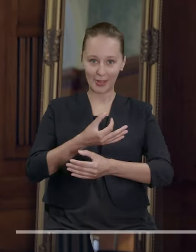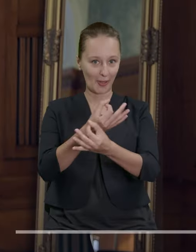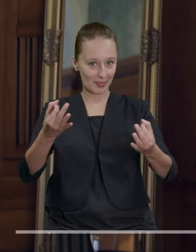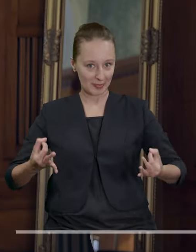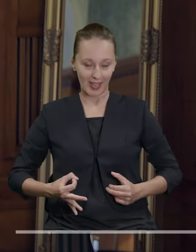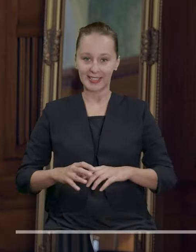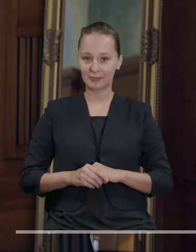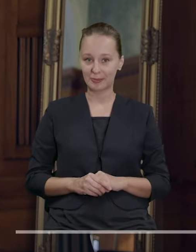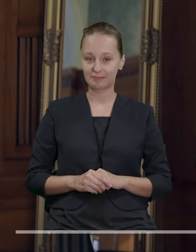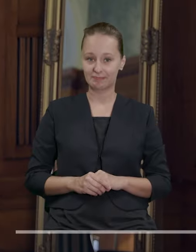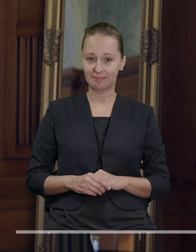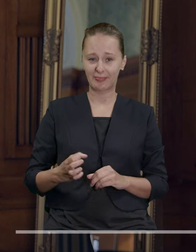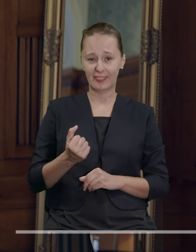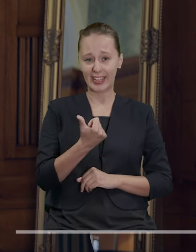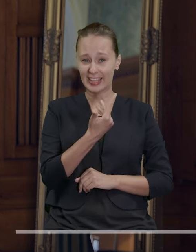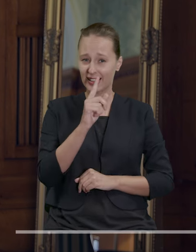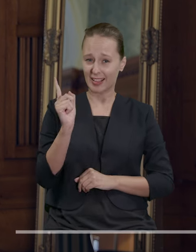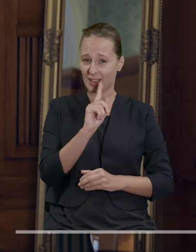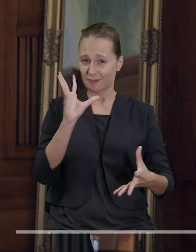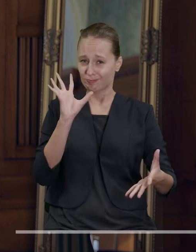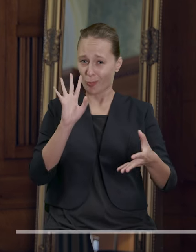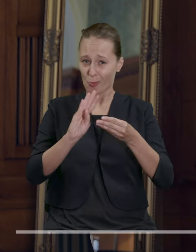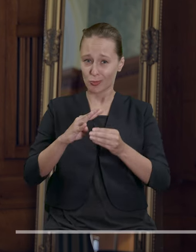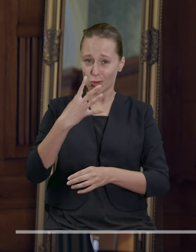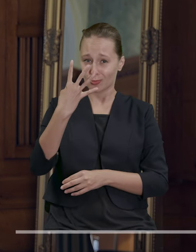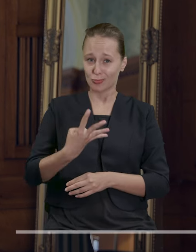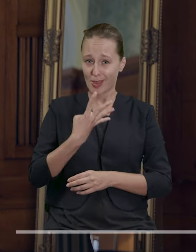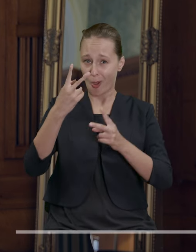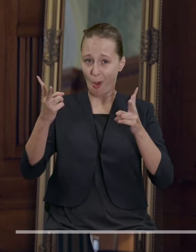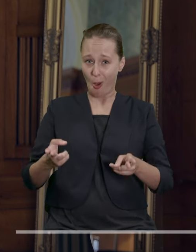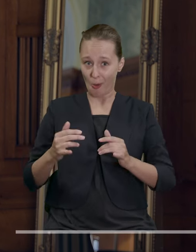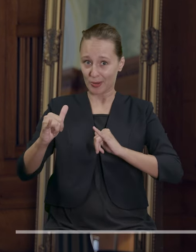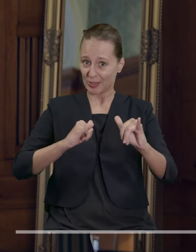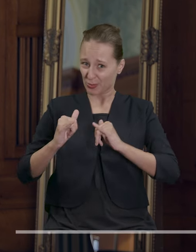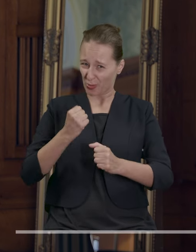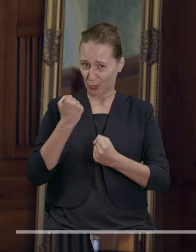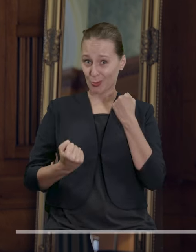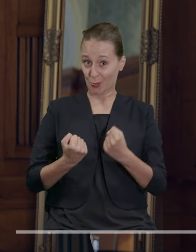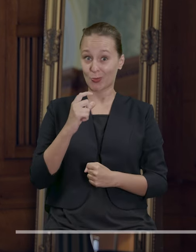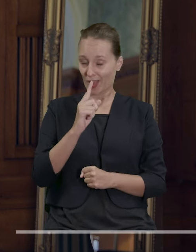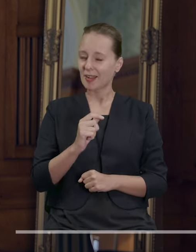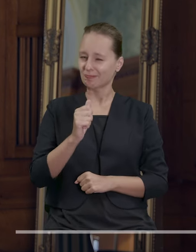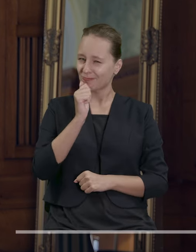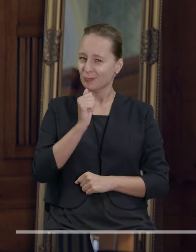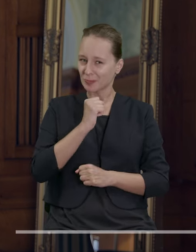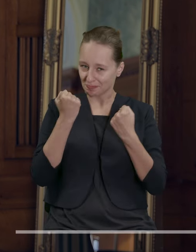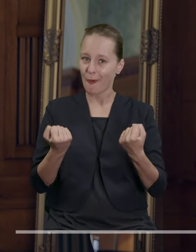Szanowni Państwo, trudno w kilka minut podsumować czteroletnią kadencję, ale postaram się to